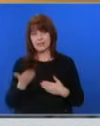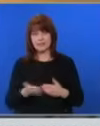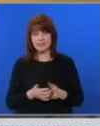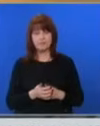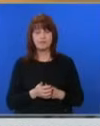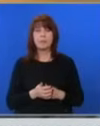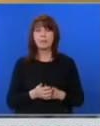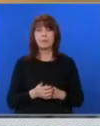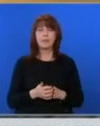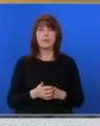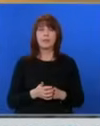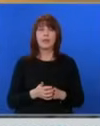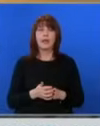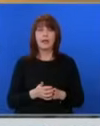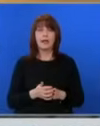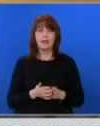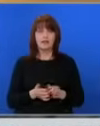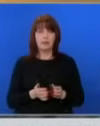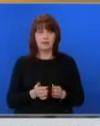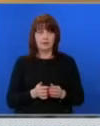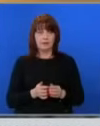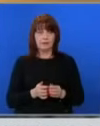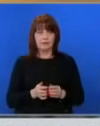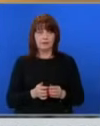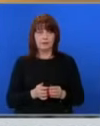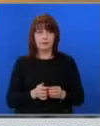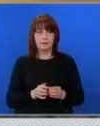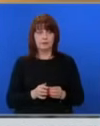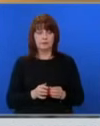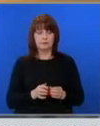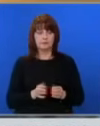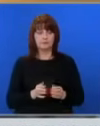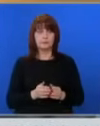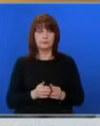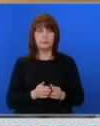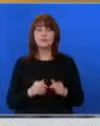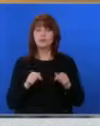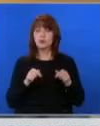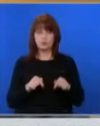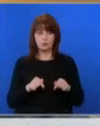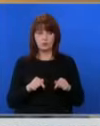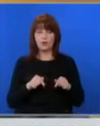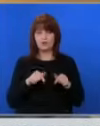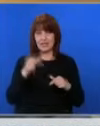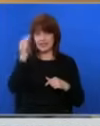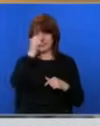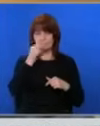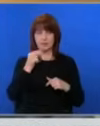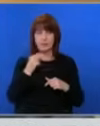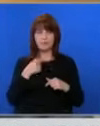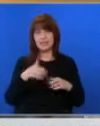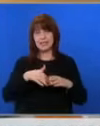Анечкой познакомился. Здесь мы связали свою судьбу. И знаете, тук в тази църква с Анечка